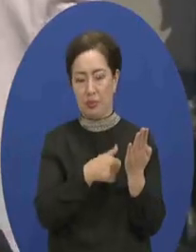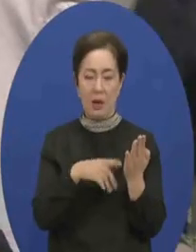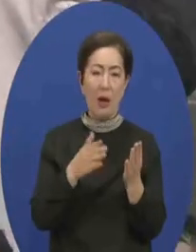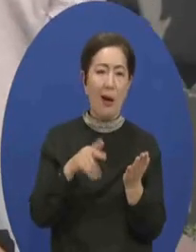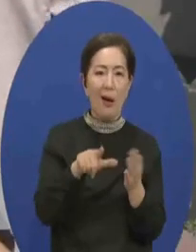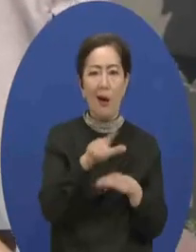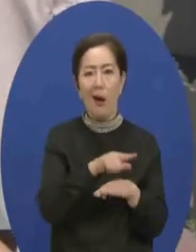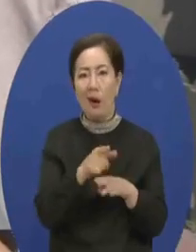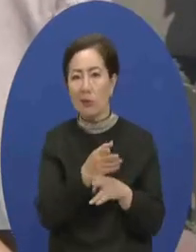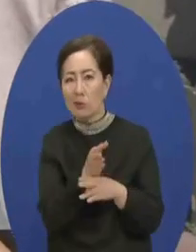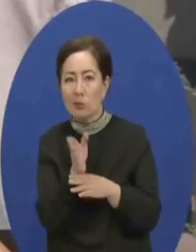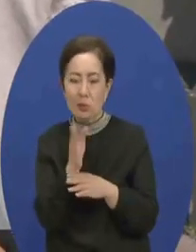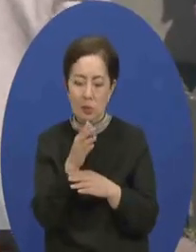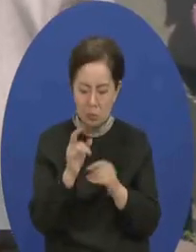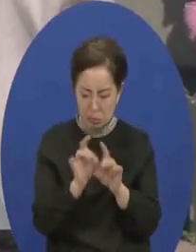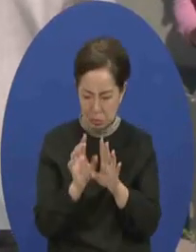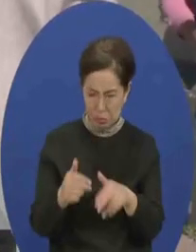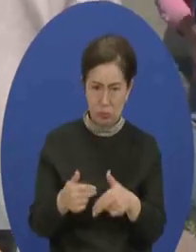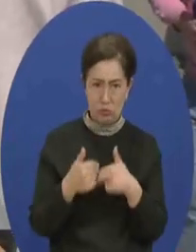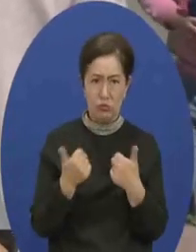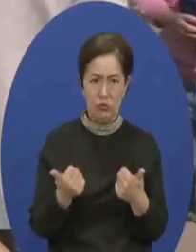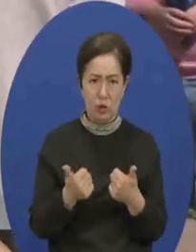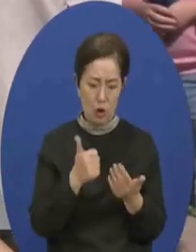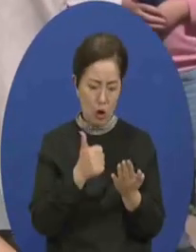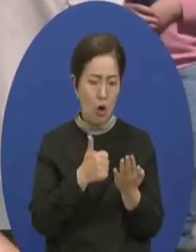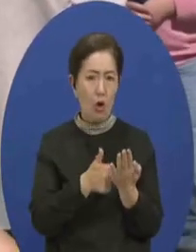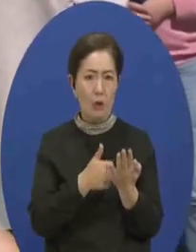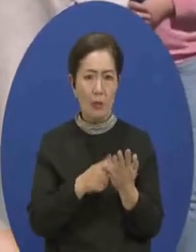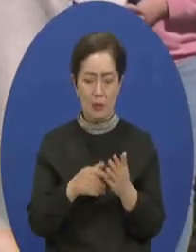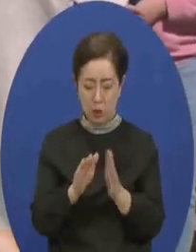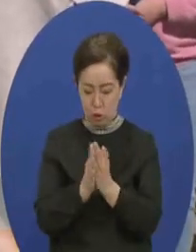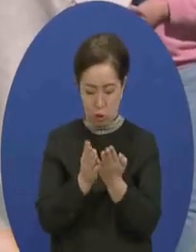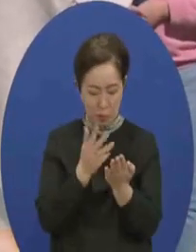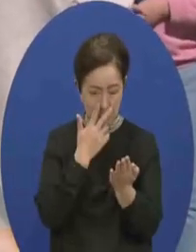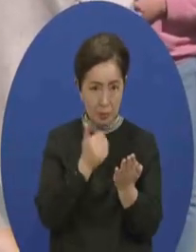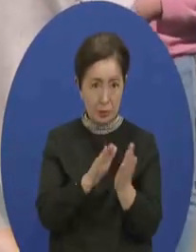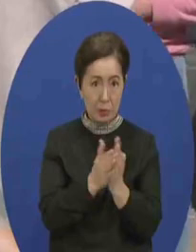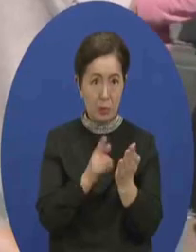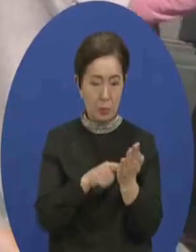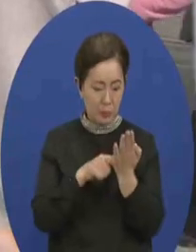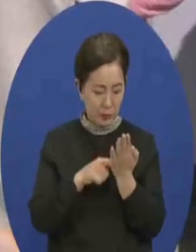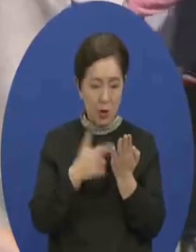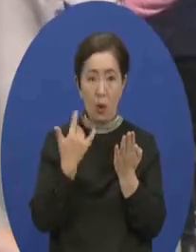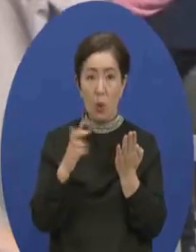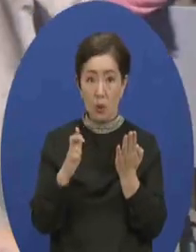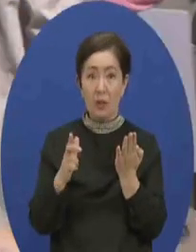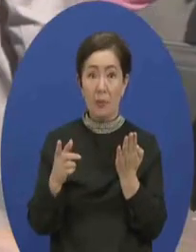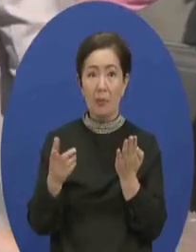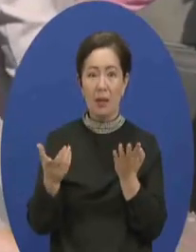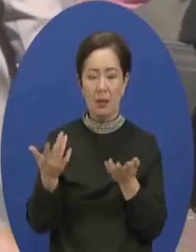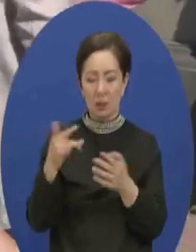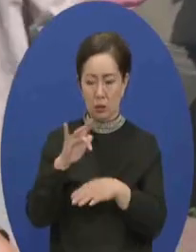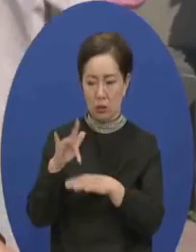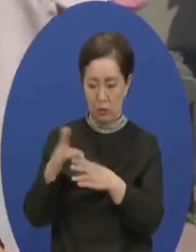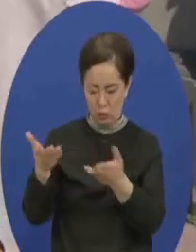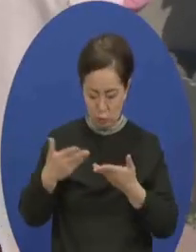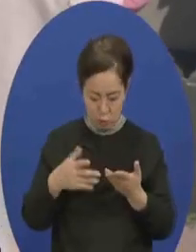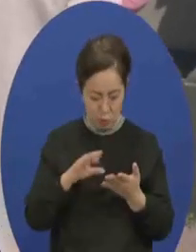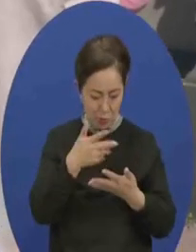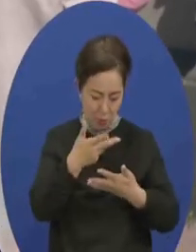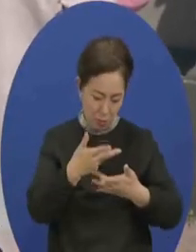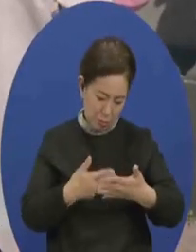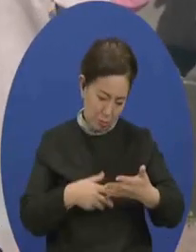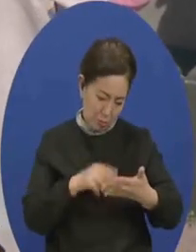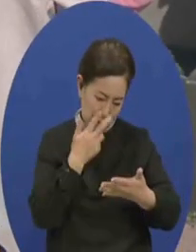заагч Google Pay зэрэг зөндөө юм байгаа шүү дээ. Энэ бас их гоё юм байна л да. Энэ гарын авлага Улаанбаатар хотоос хийж байгаа. Энэ дээр бүр бүх юмнууд л байна шүү дээ.